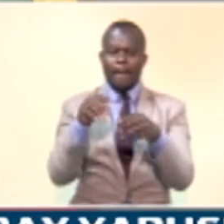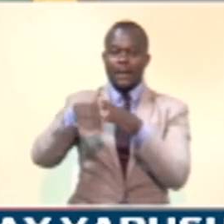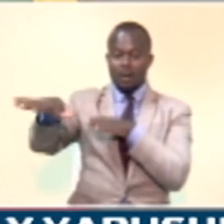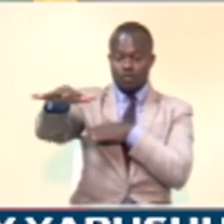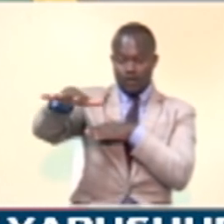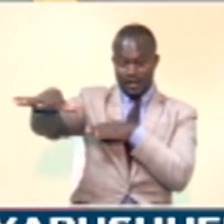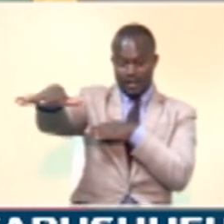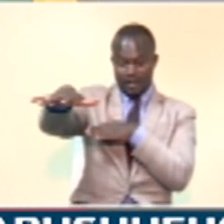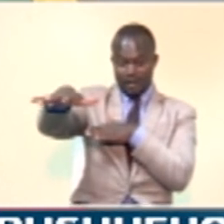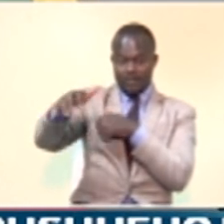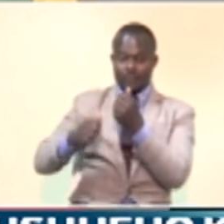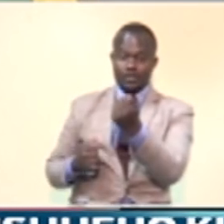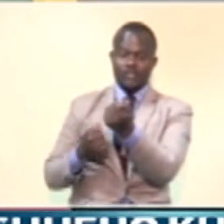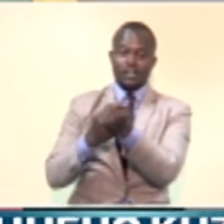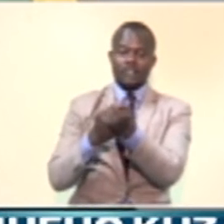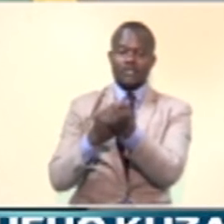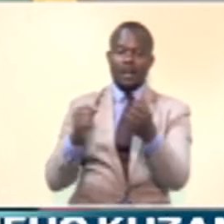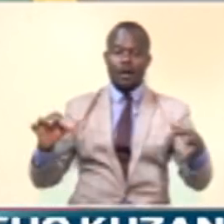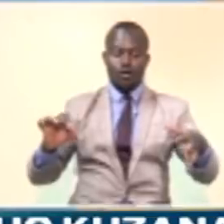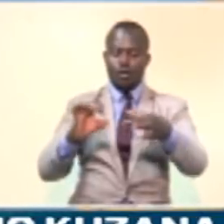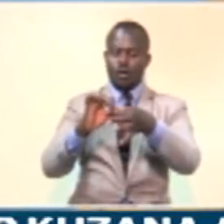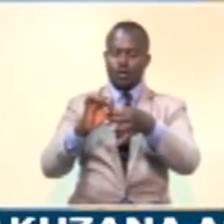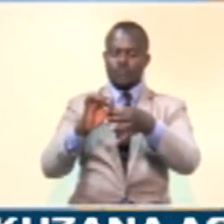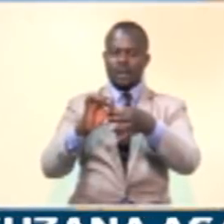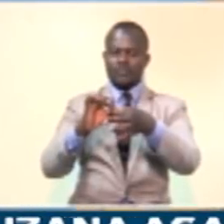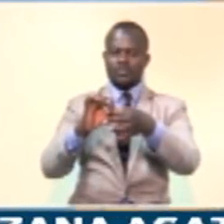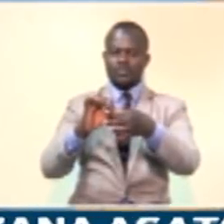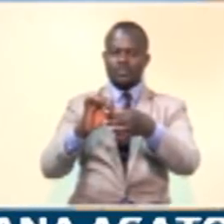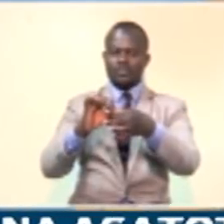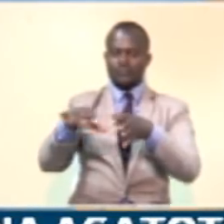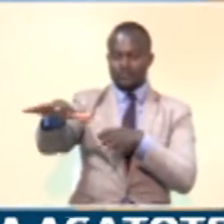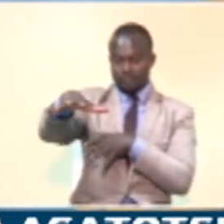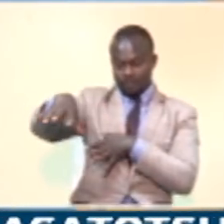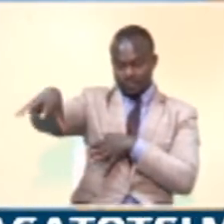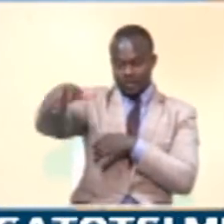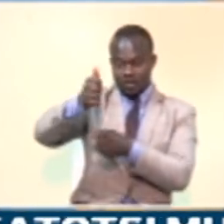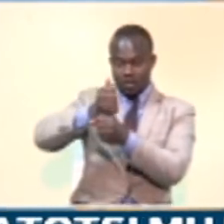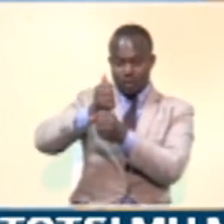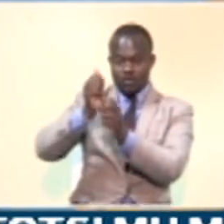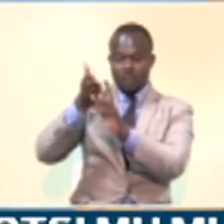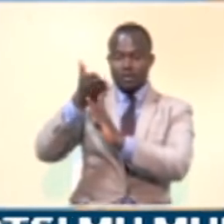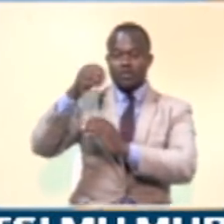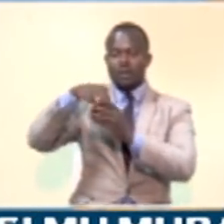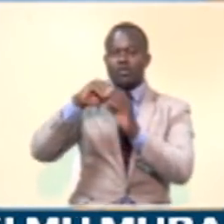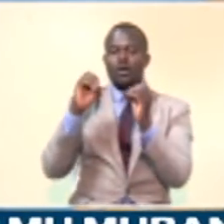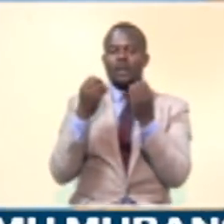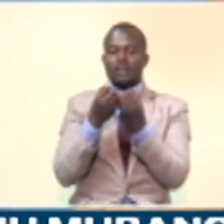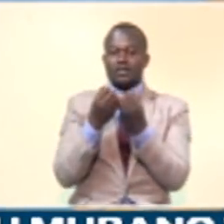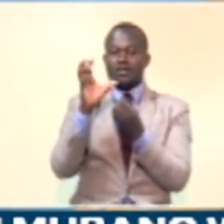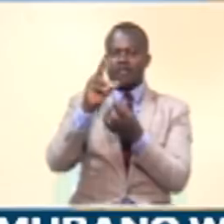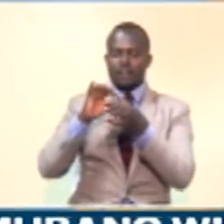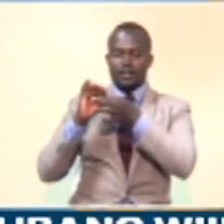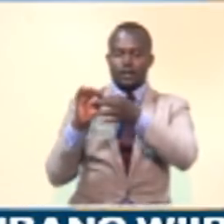karere, dushyigikira ubuhuza bwo ku rwego rw'akarere bukozwe binyuze mu Muryango wa Afurika Yunze